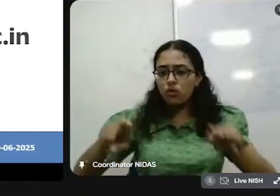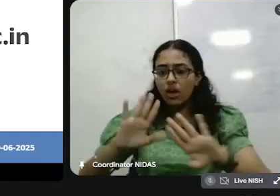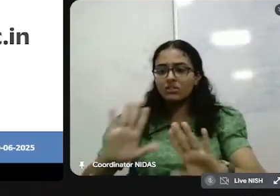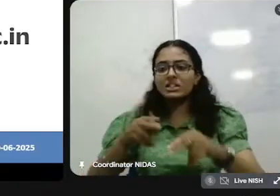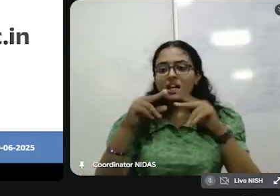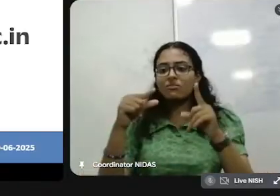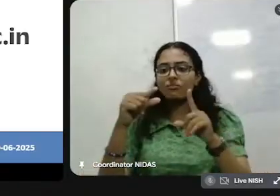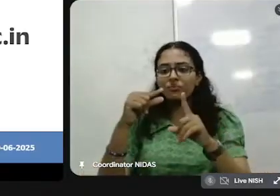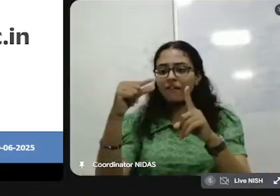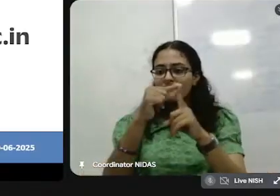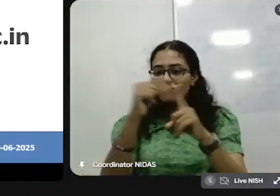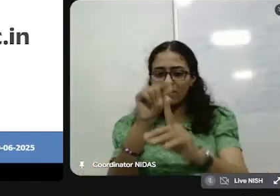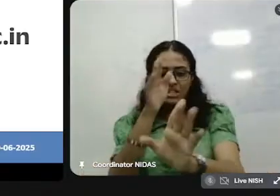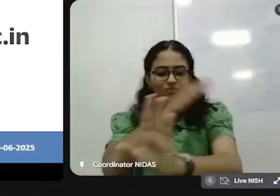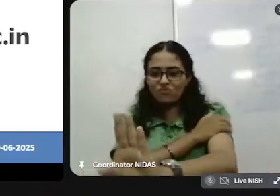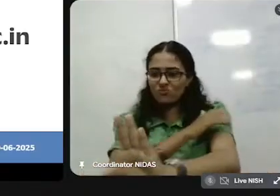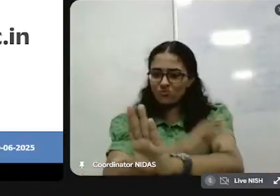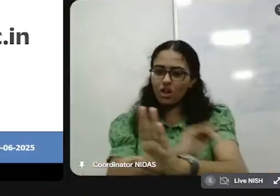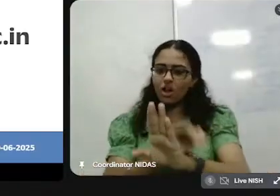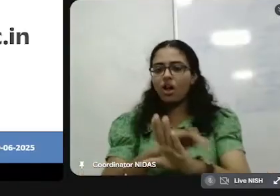ഫിസിയോതെറപ്പിസ്റ്റിന്റെ സഹായം തേടാവുന്നതാണ് കേട്ടോ.